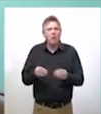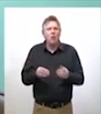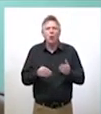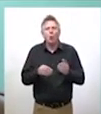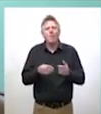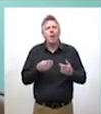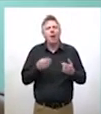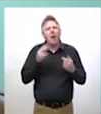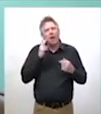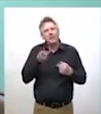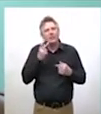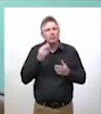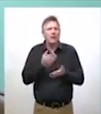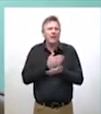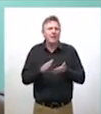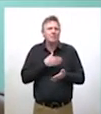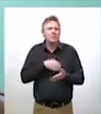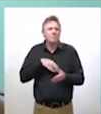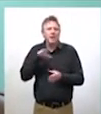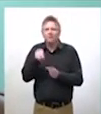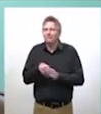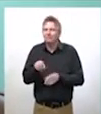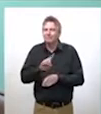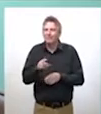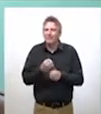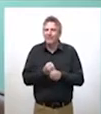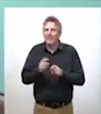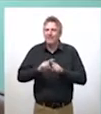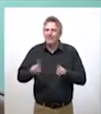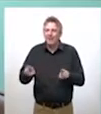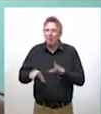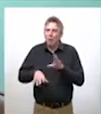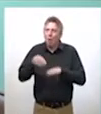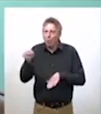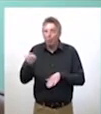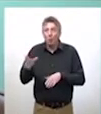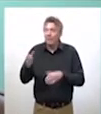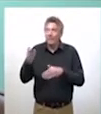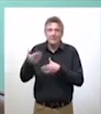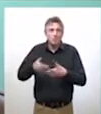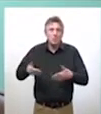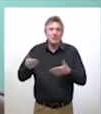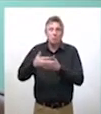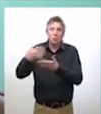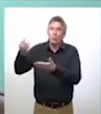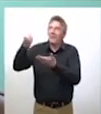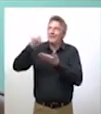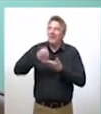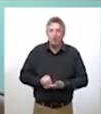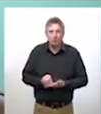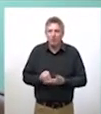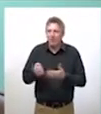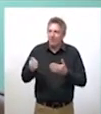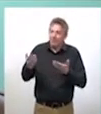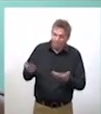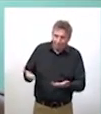des activités du Crédit municipal. Et ça aussi, ça fait partie de la situation dont nous héritons. Il y a